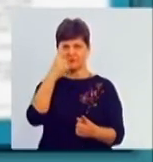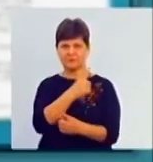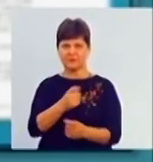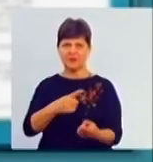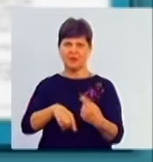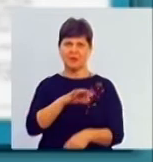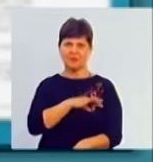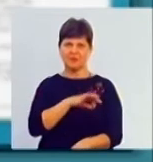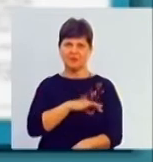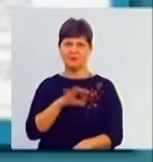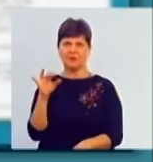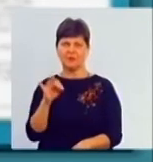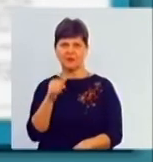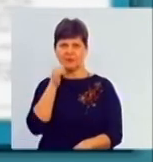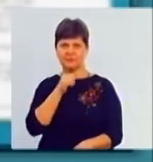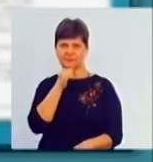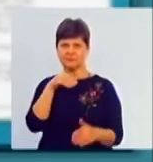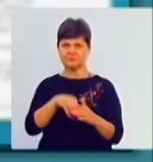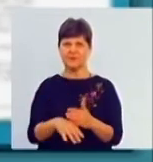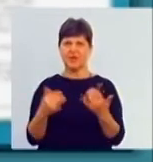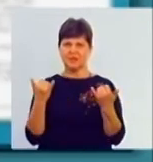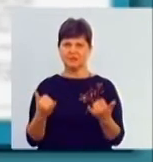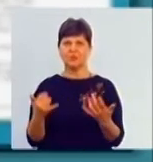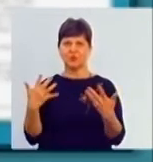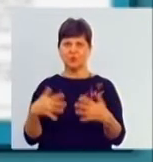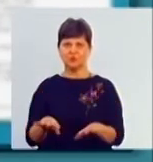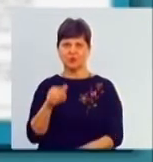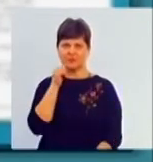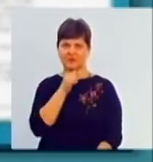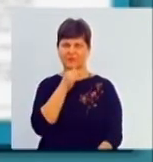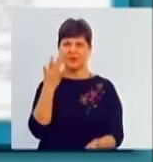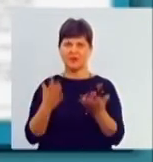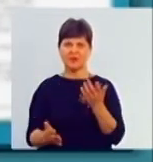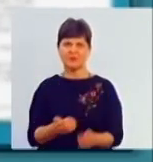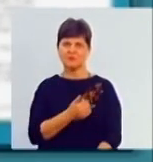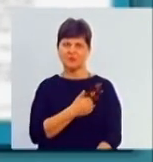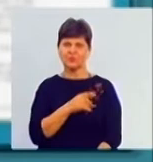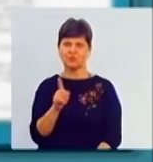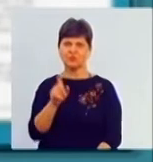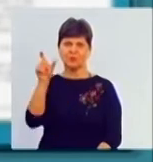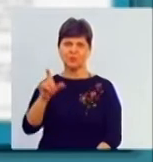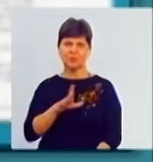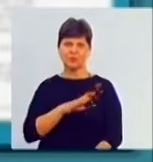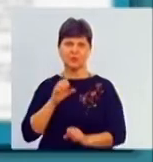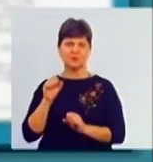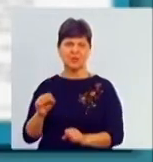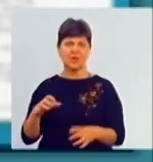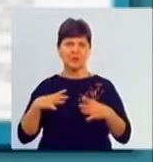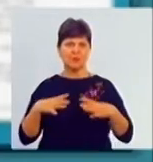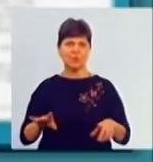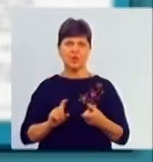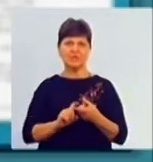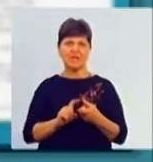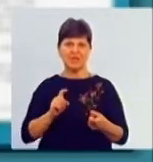і всі побіжать в тінь». Так, вони вже сьогодні в тіні. Якщо ми хочемо, щоб люди були захищені, щоб вони не були залежними від, по